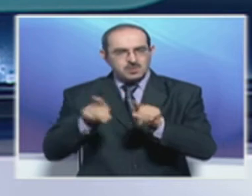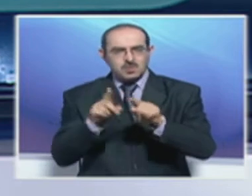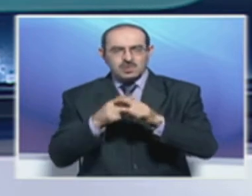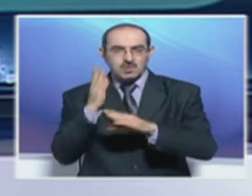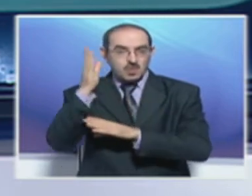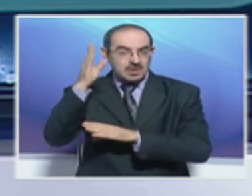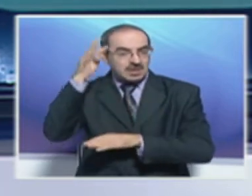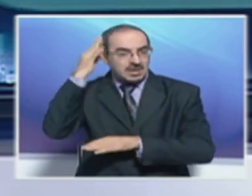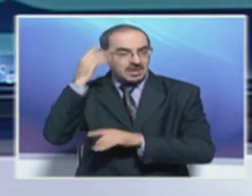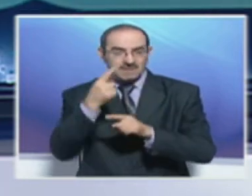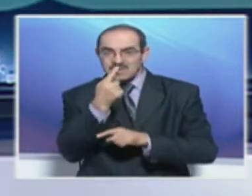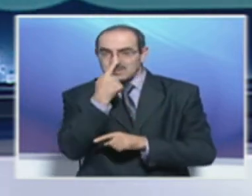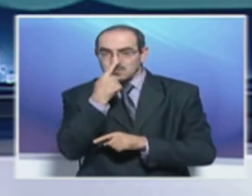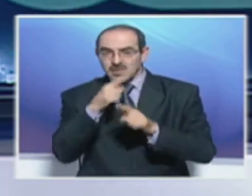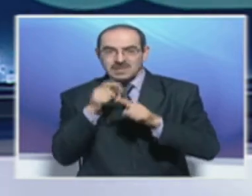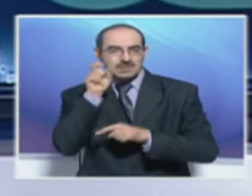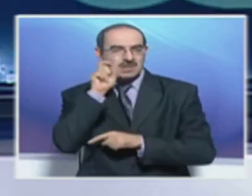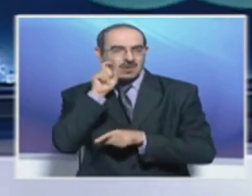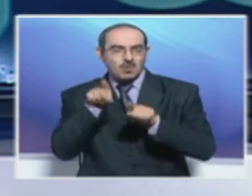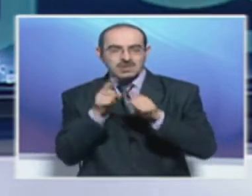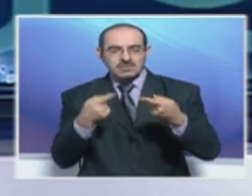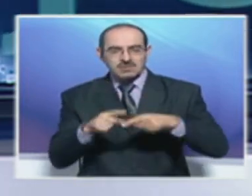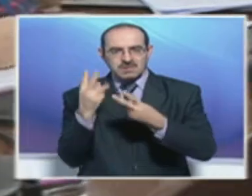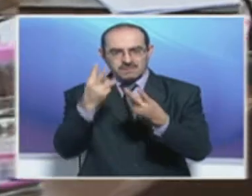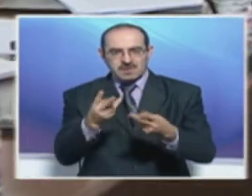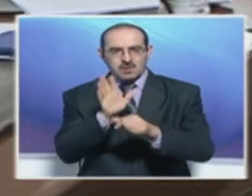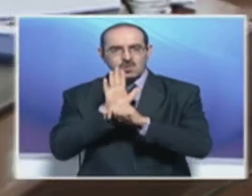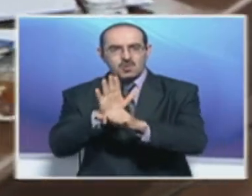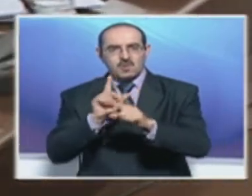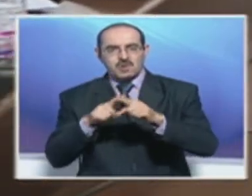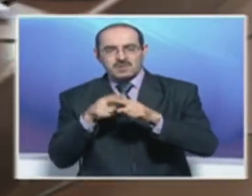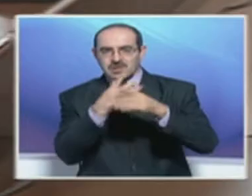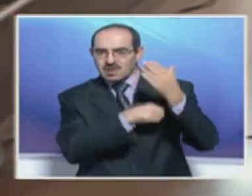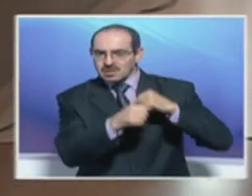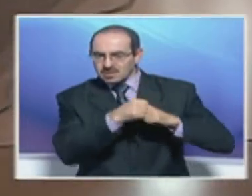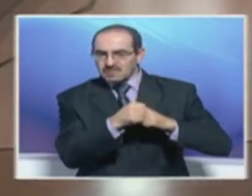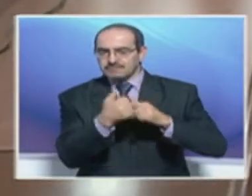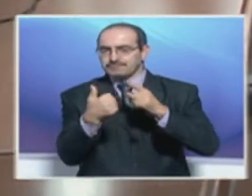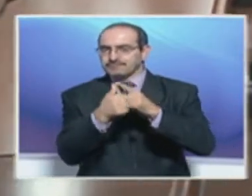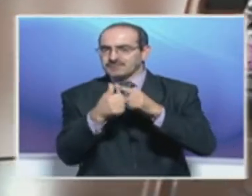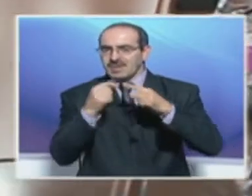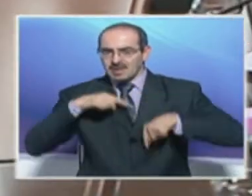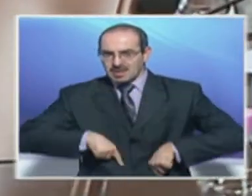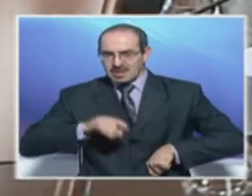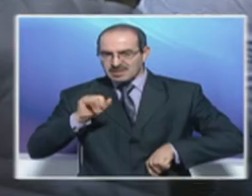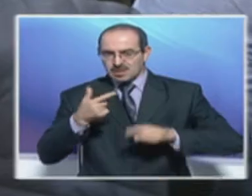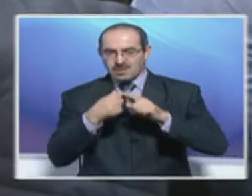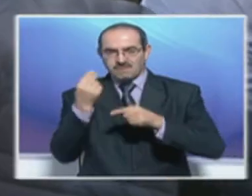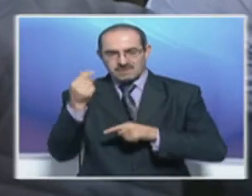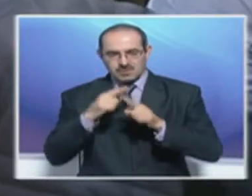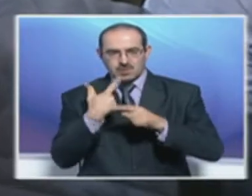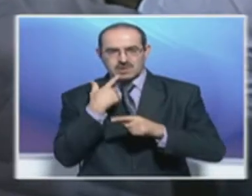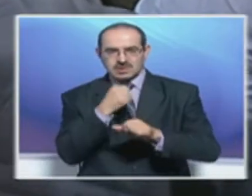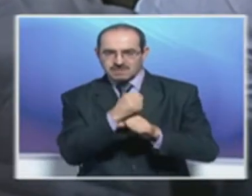ومستقبل طلبة العلوم الطبية. اللقاء جرى بحضور ممثلين عن قطاعات كل من الداخلية، المالية، العمل